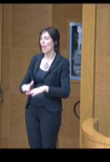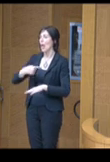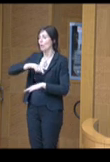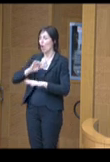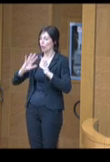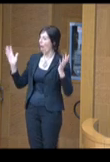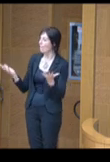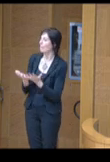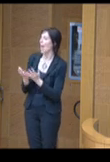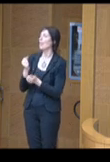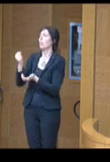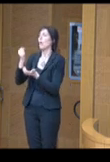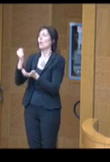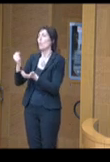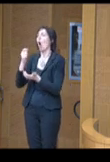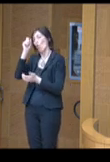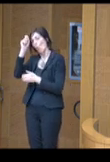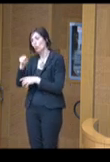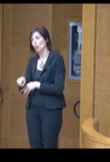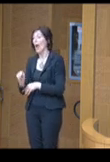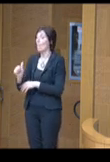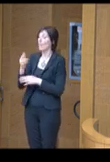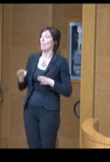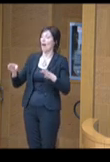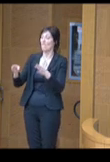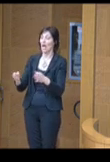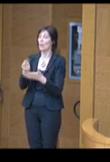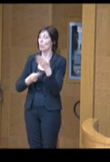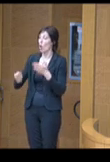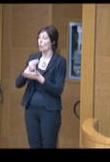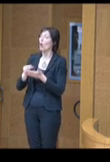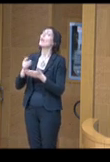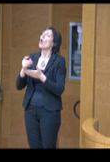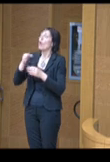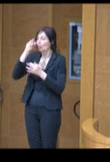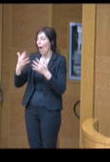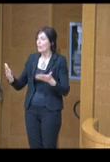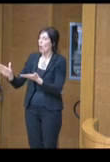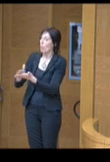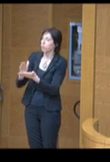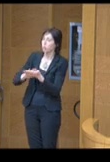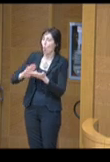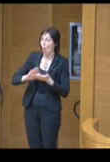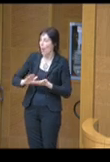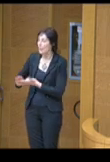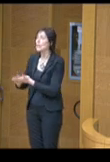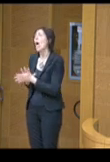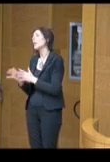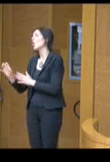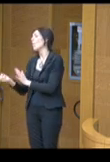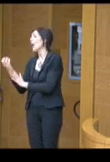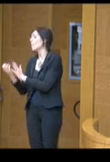del patrimonio culturale. La prima fase del progetto è stata dedicata alla pulizia del giardino e al recupero delle piante